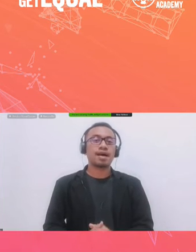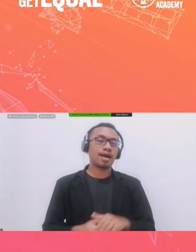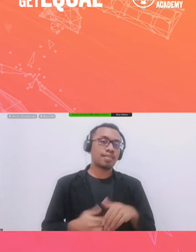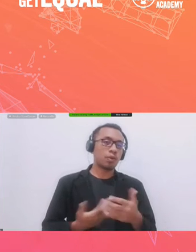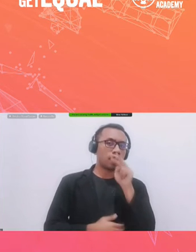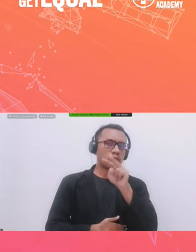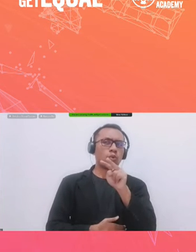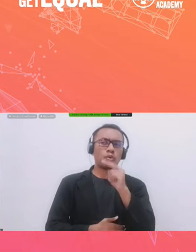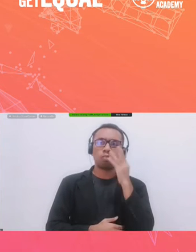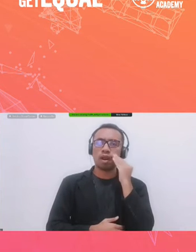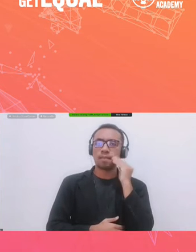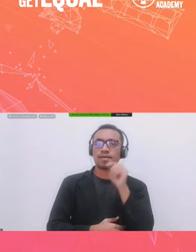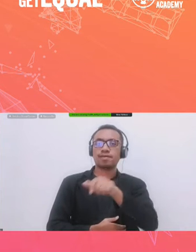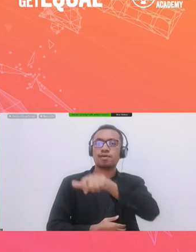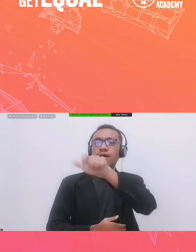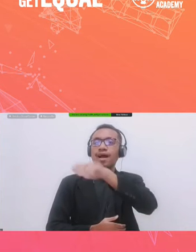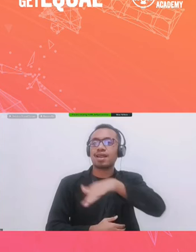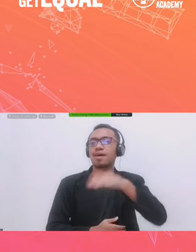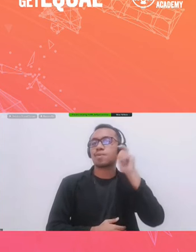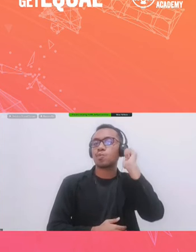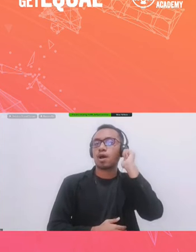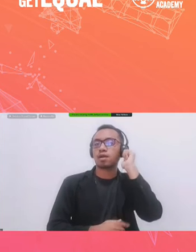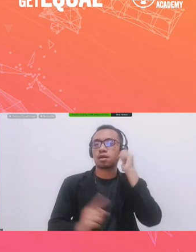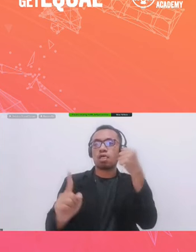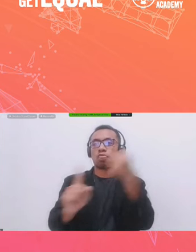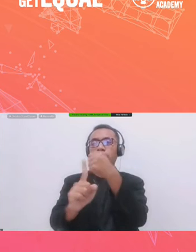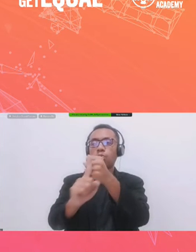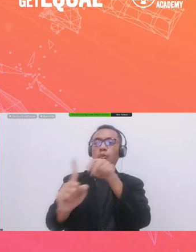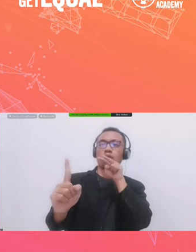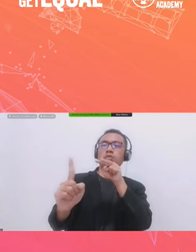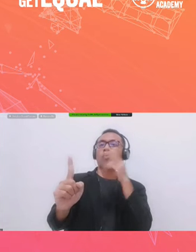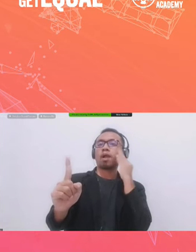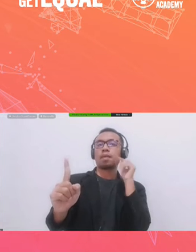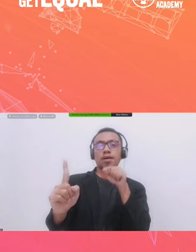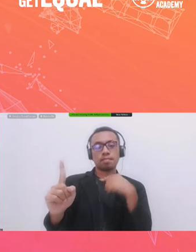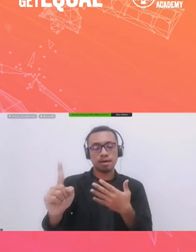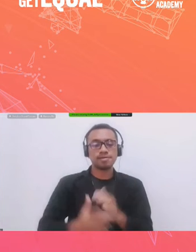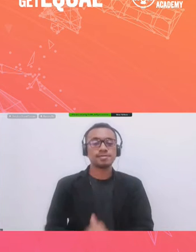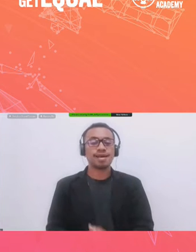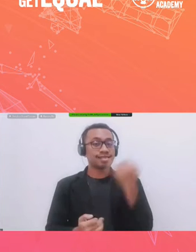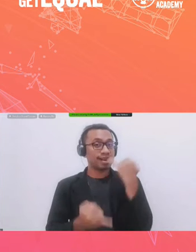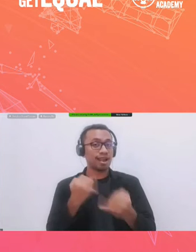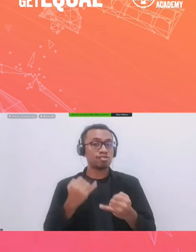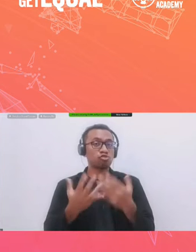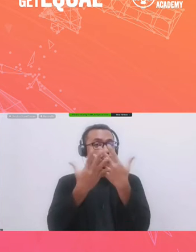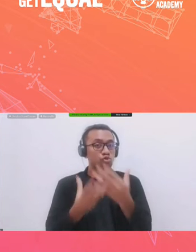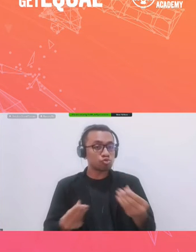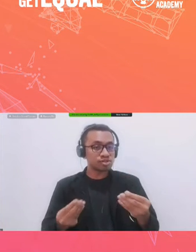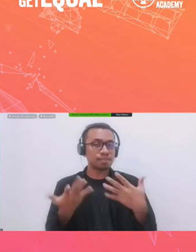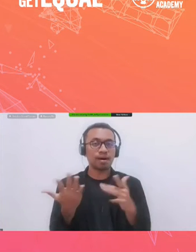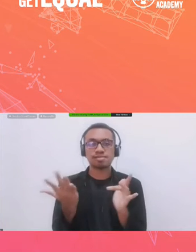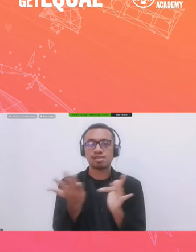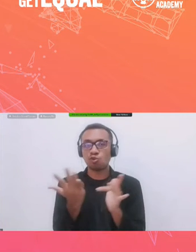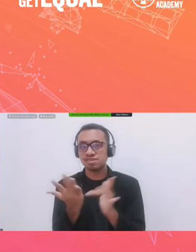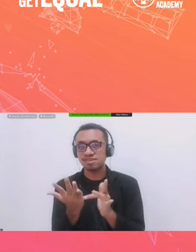KBGO. Dan terakhir juga mengenai aspirasi atau solusi teknis, solusi teknologi